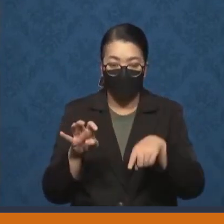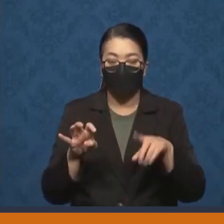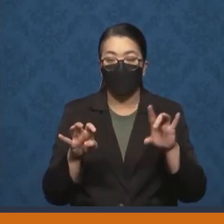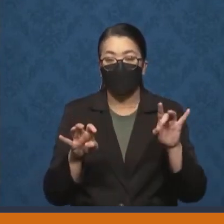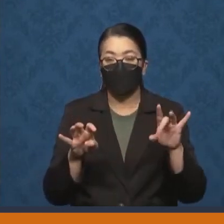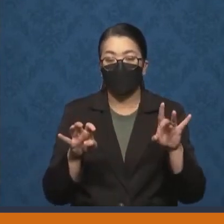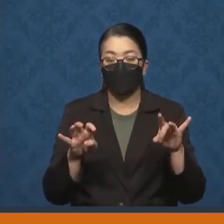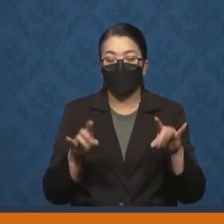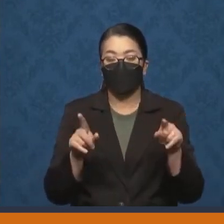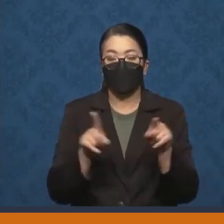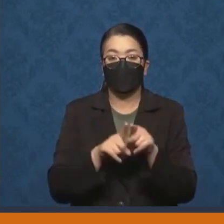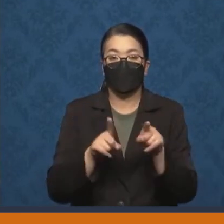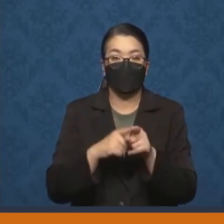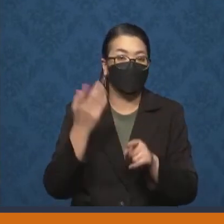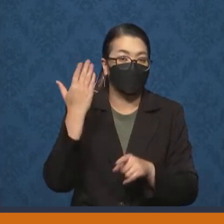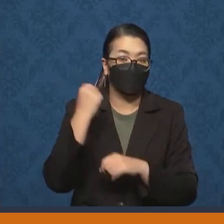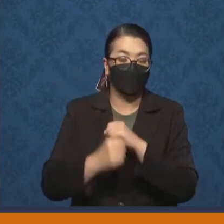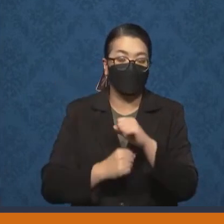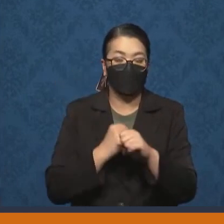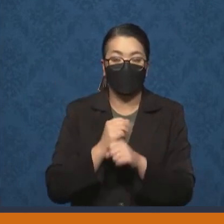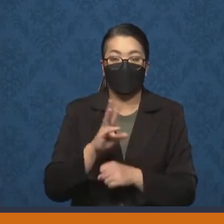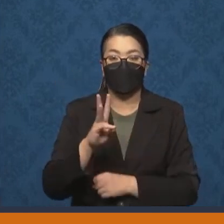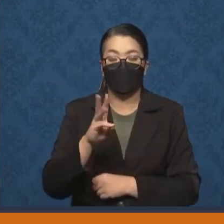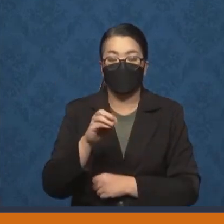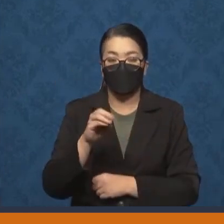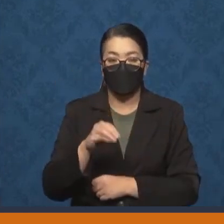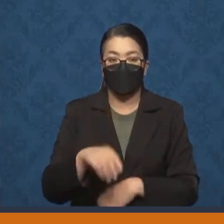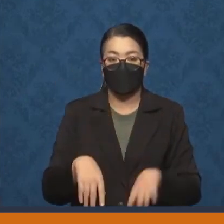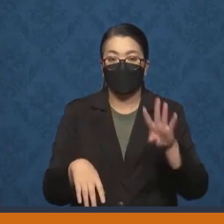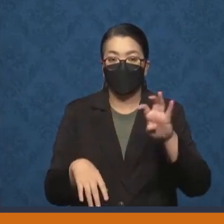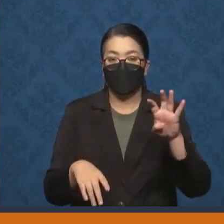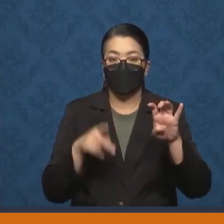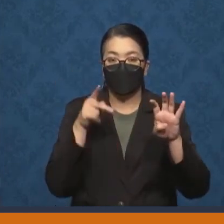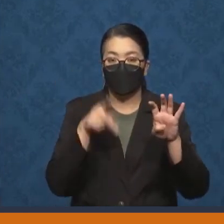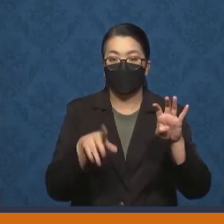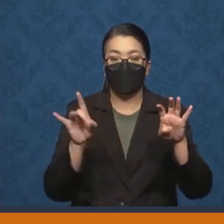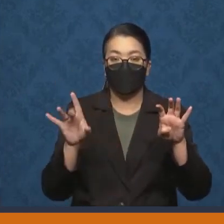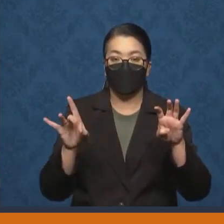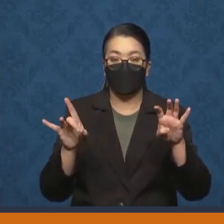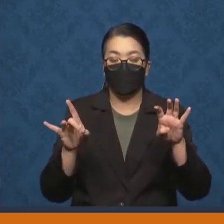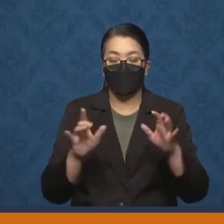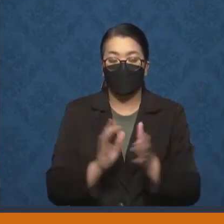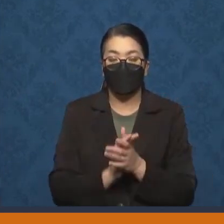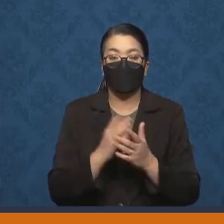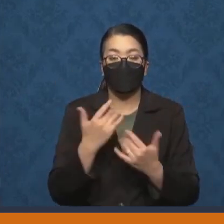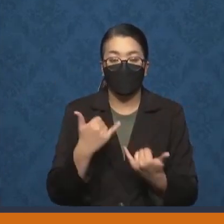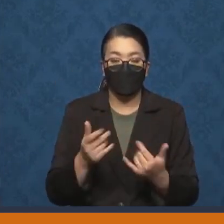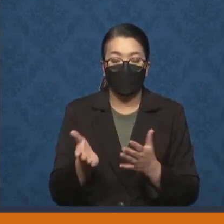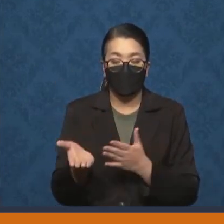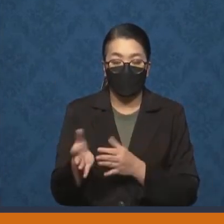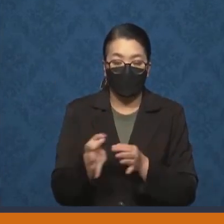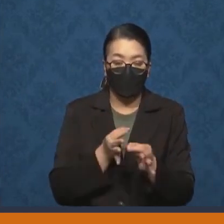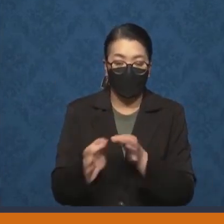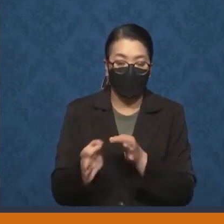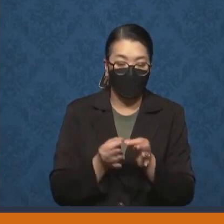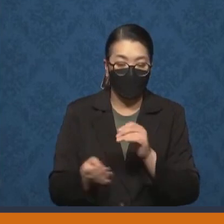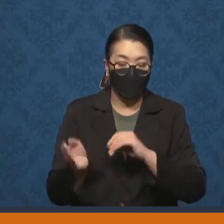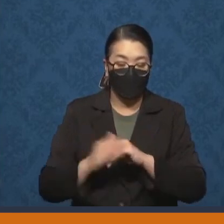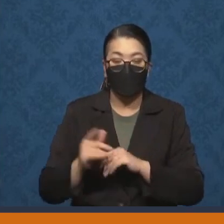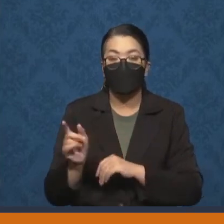มือนกับรัฐธรรมนูญ60ดังนั้นครับท่านประธานที่ผมลุกขึ้นมาอภิปรายสงวนคำแปรยติ